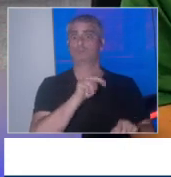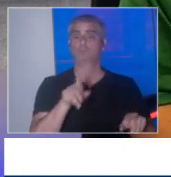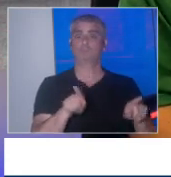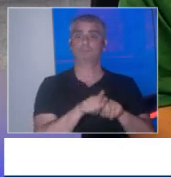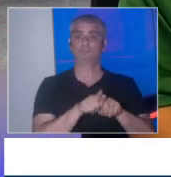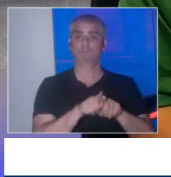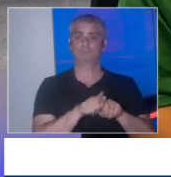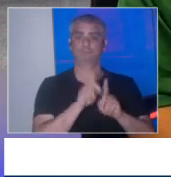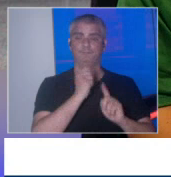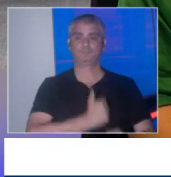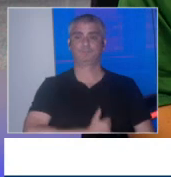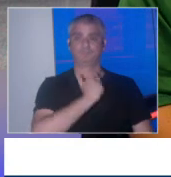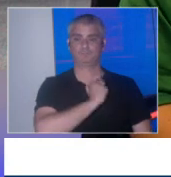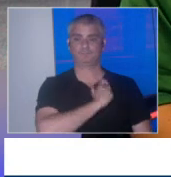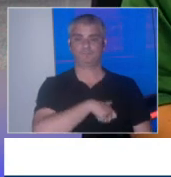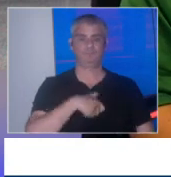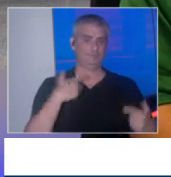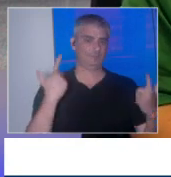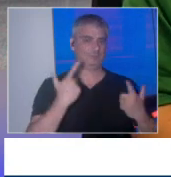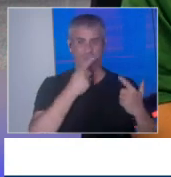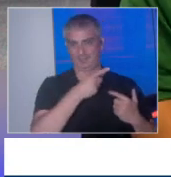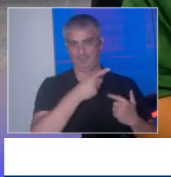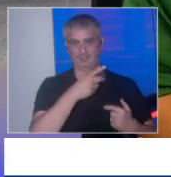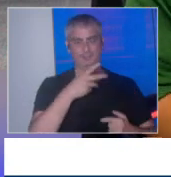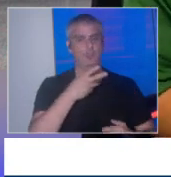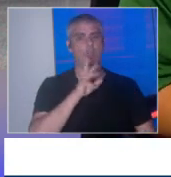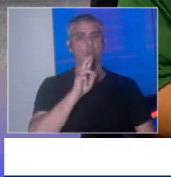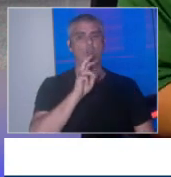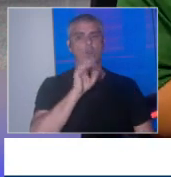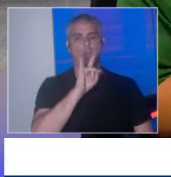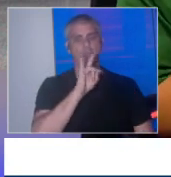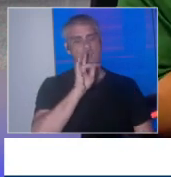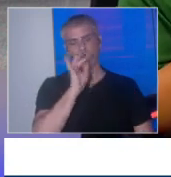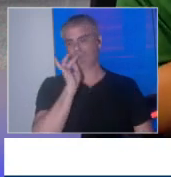ככה. ראש העיר החוגגת, רון חולדאי, נהדר בהפגנתיות